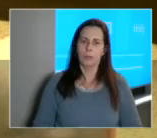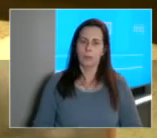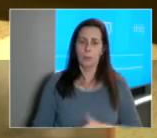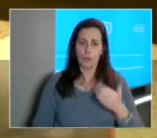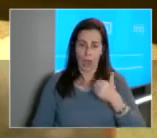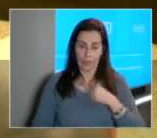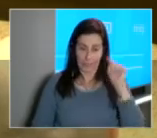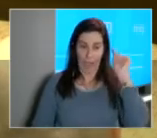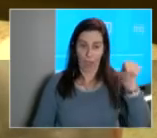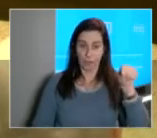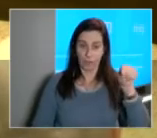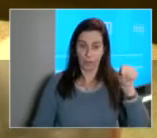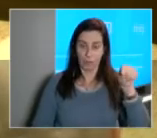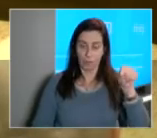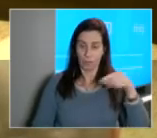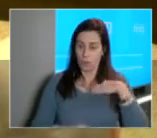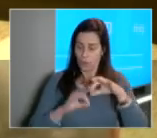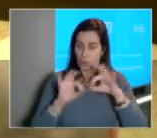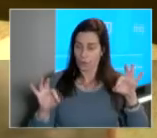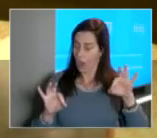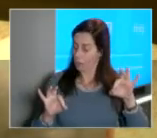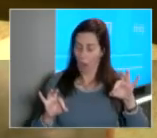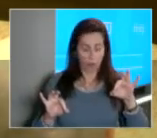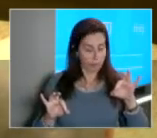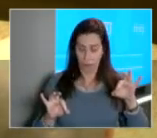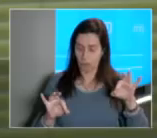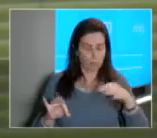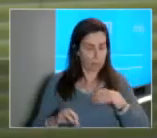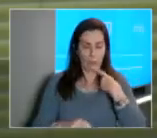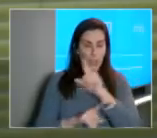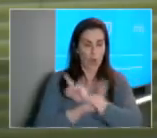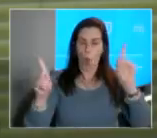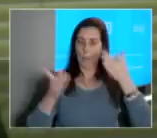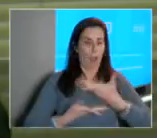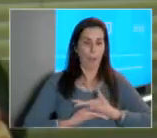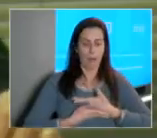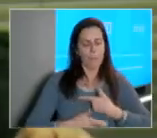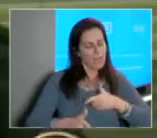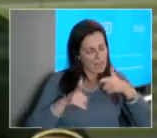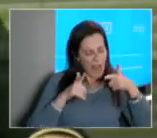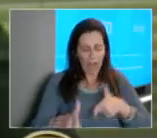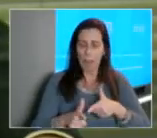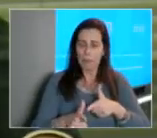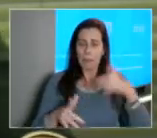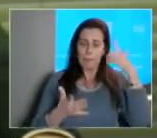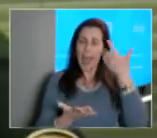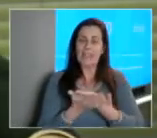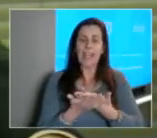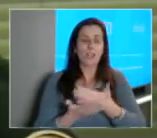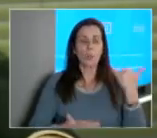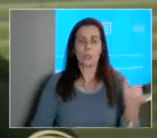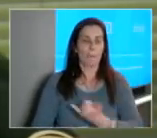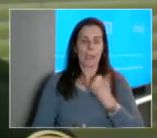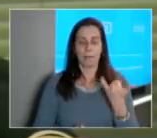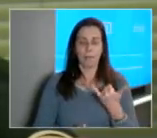כשאני הגעתי לחיים הציבוריים, אני שללתי את הגישה הזאת מכל וכל. ונלחמתי בה בכל דרך, בכל